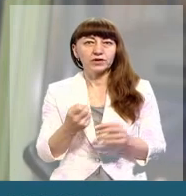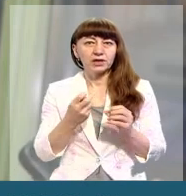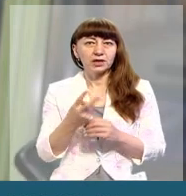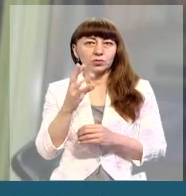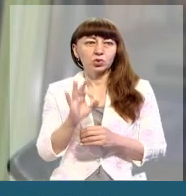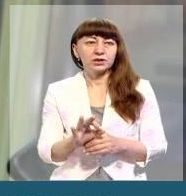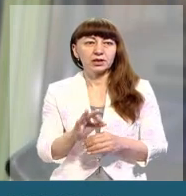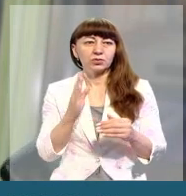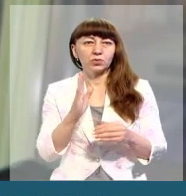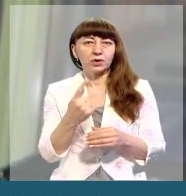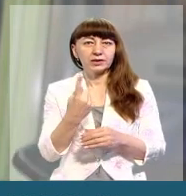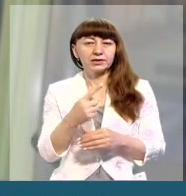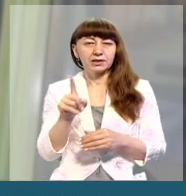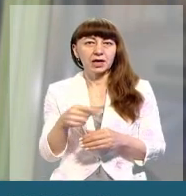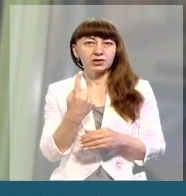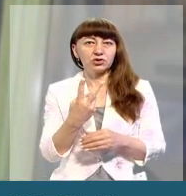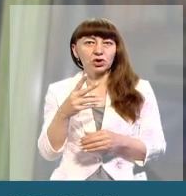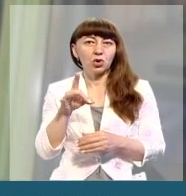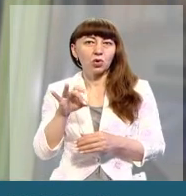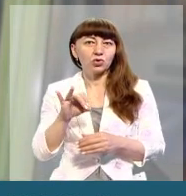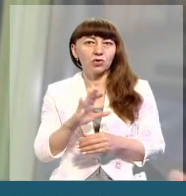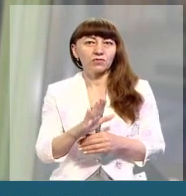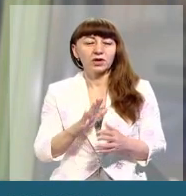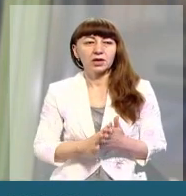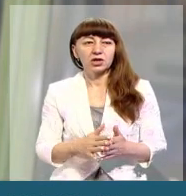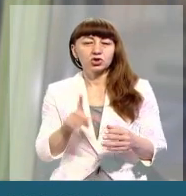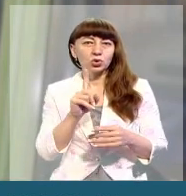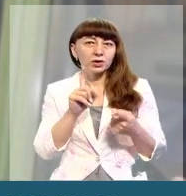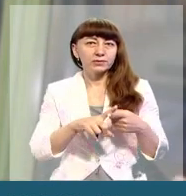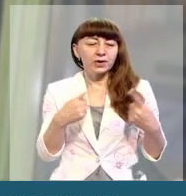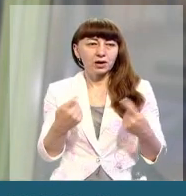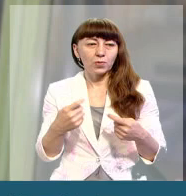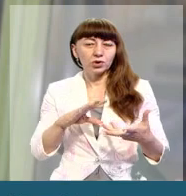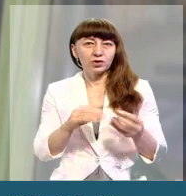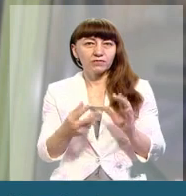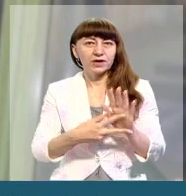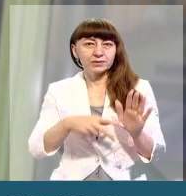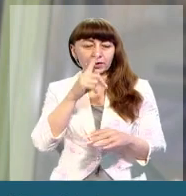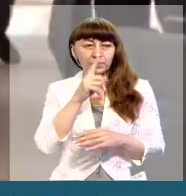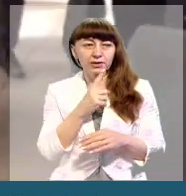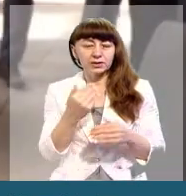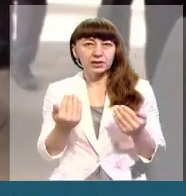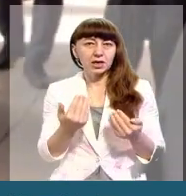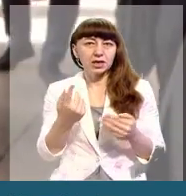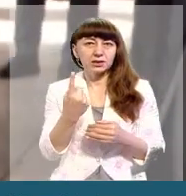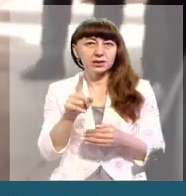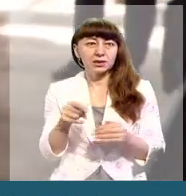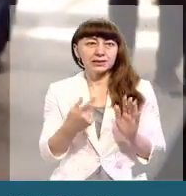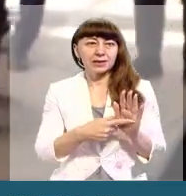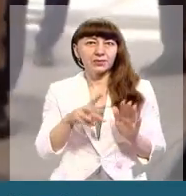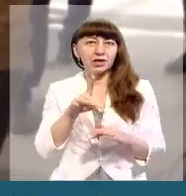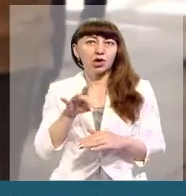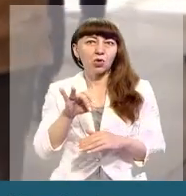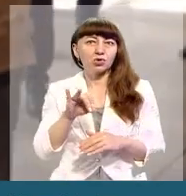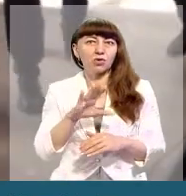айдың қорытындысы бойынша 1,7 триллионды құрады, ол 6,9%-ке өсіп отыр қазіргі таңда. Премьер-министр